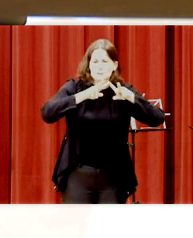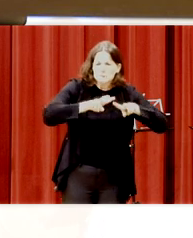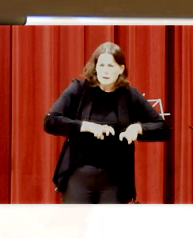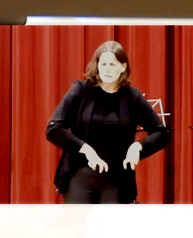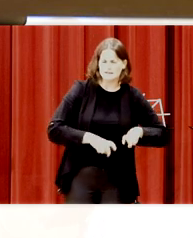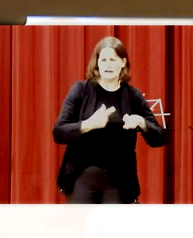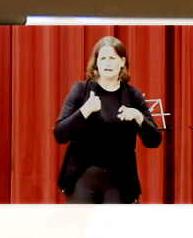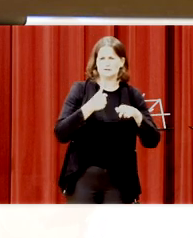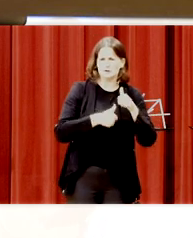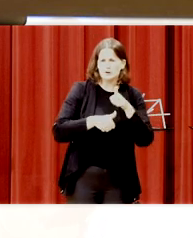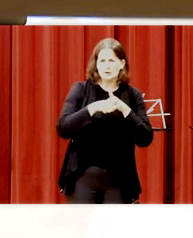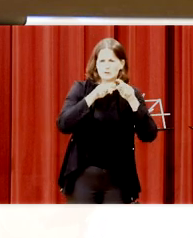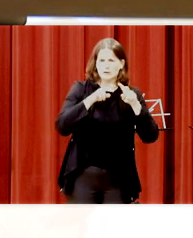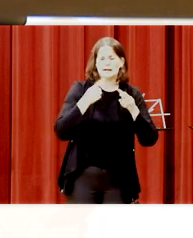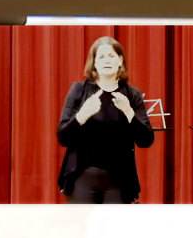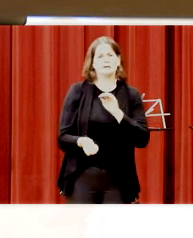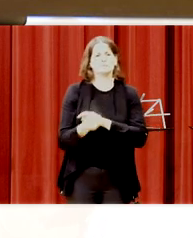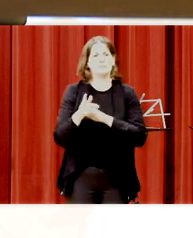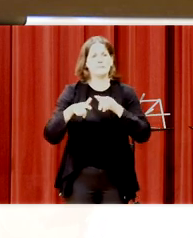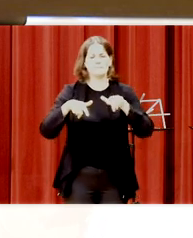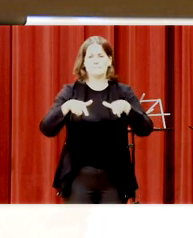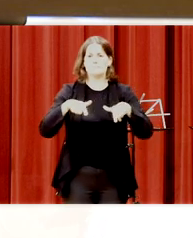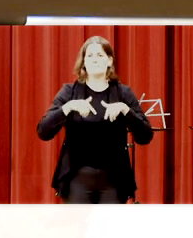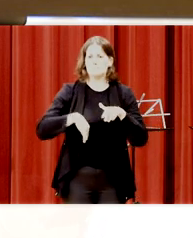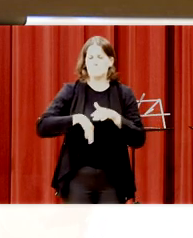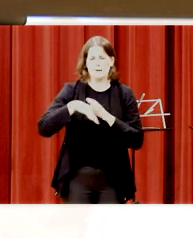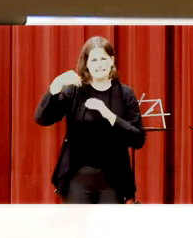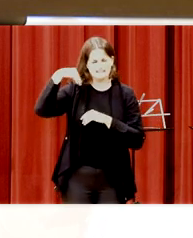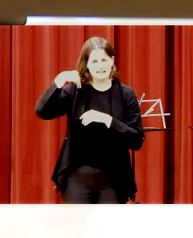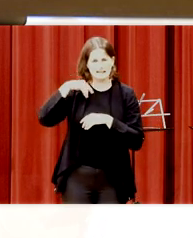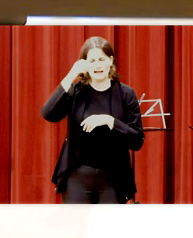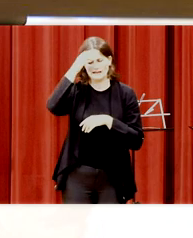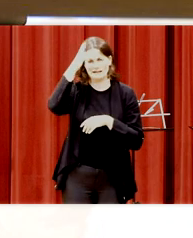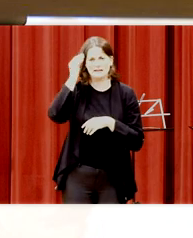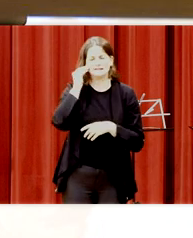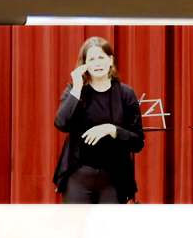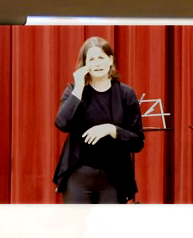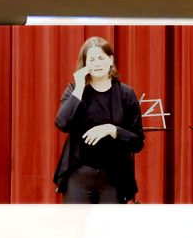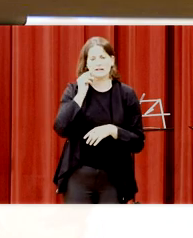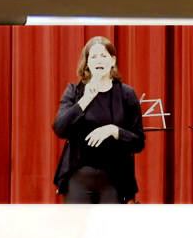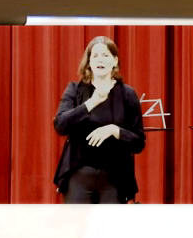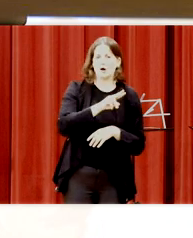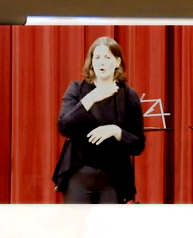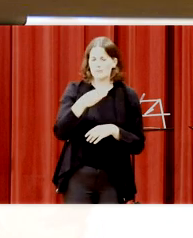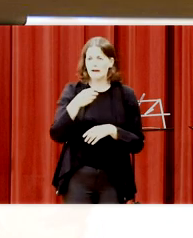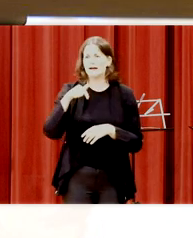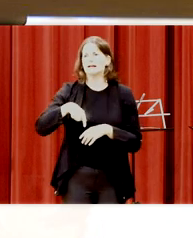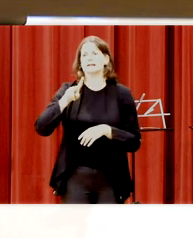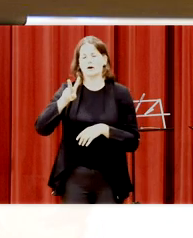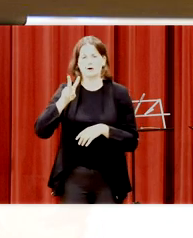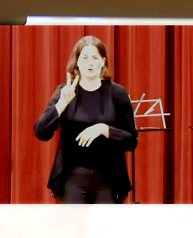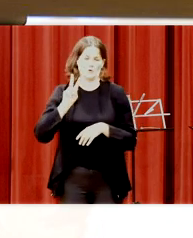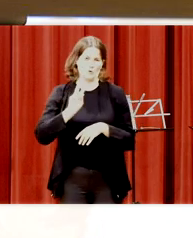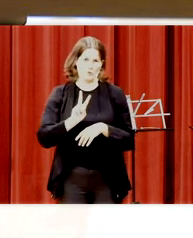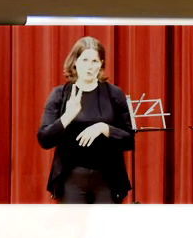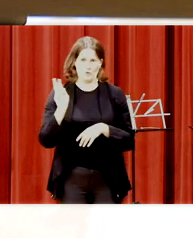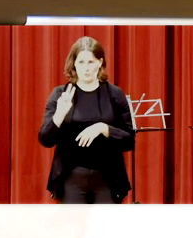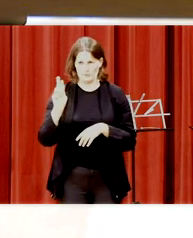i Virgili i la UPC, i per tant, era el meu marit, que va morir fa 2 anys, i s'ha perdut